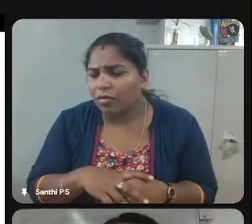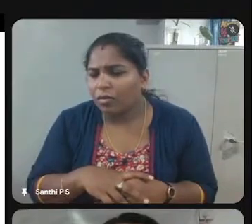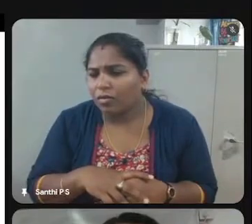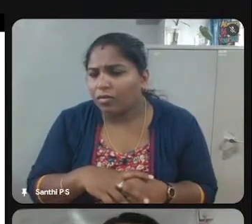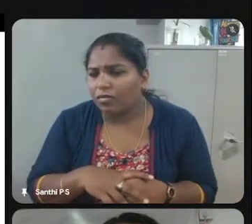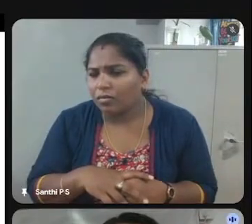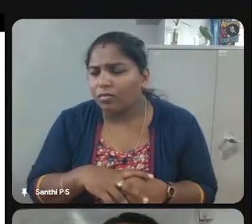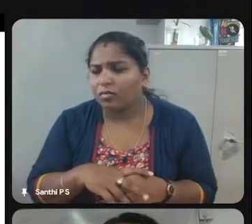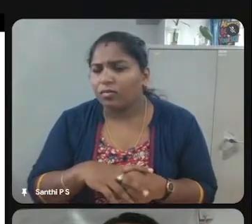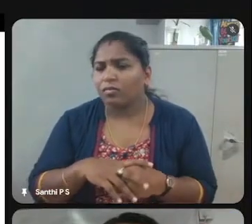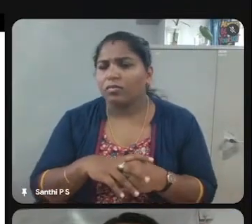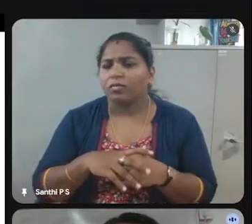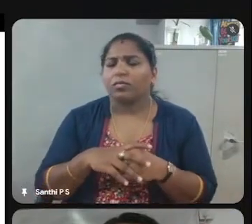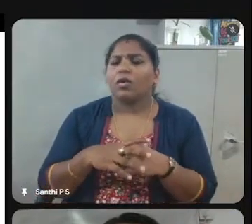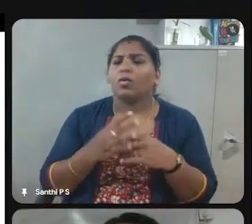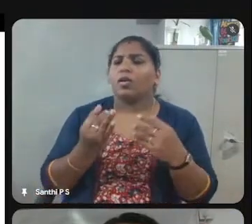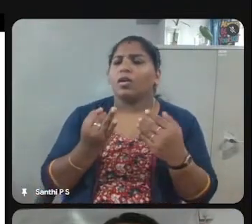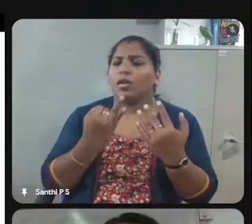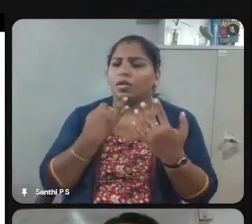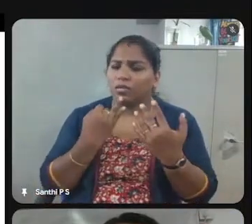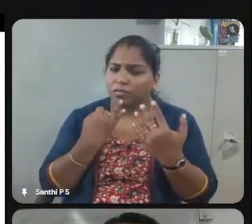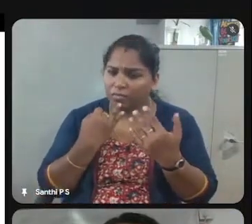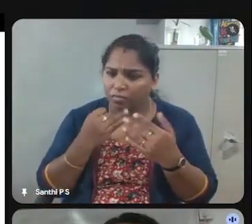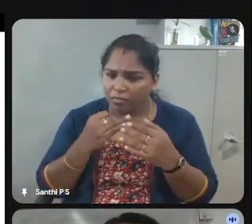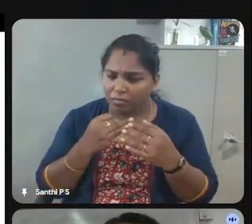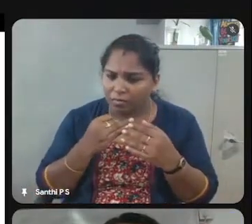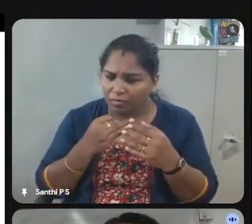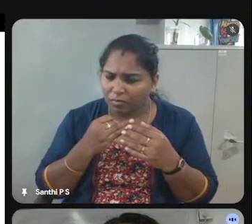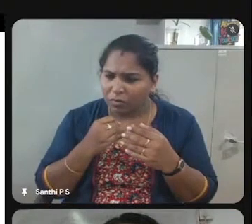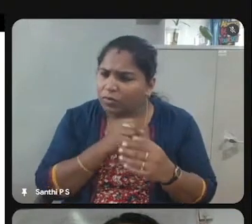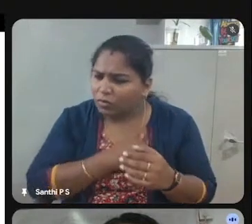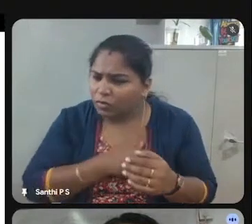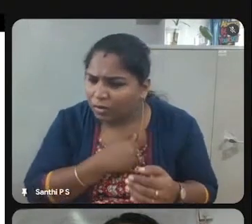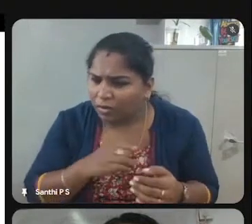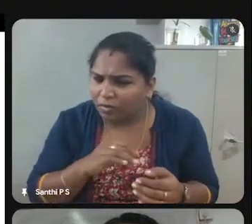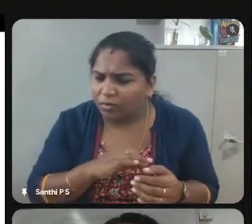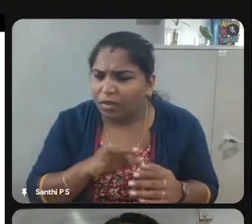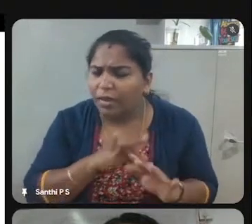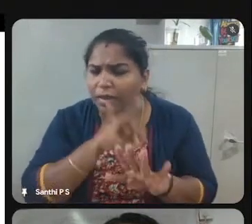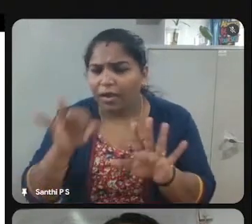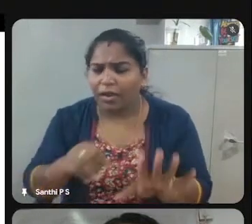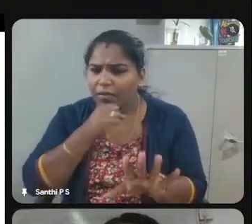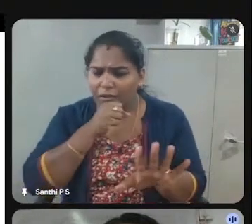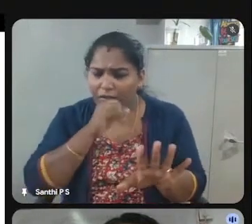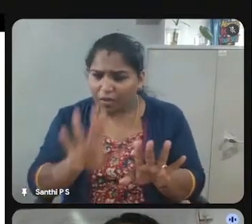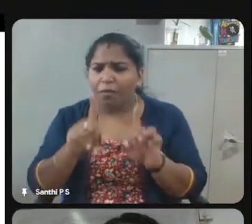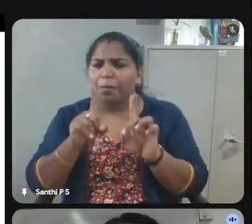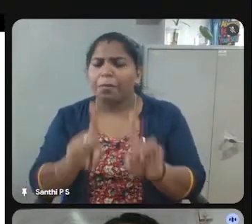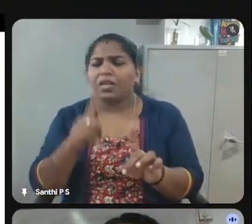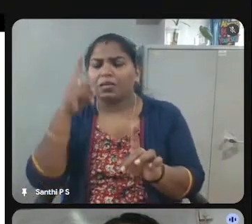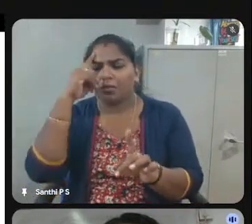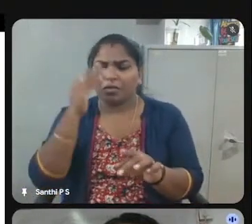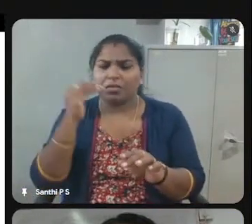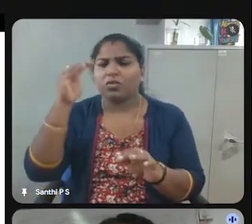അതുകൊണ്ടാണ് പഠനത്തിലും ബുദ്ധിമുട്ട് കാണിക്കുന്നത്. ഗവൺമെന്റ് സ്കൂളിലാണ് പഠിക്കുന്നെങ്കിൽ പിന്നെ അവനക്ക് എങ്ങനെയല്ല, വീട്ടിൽ